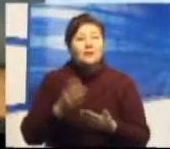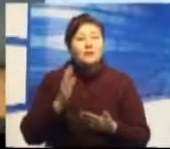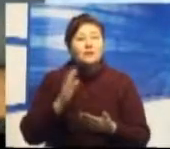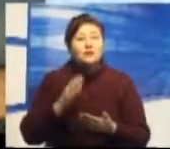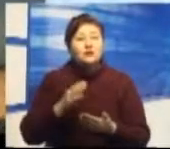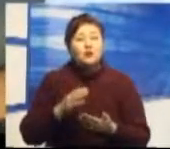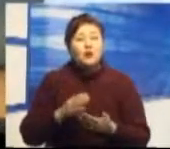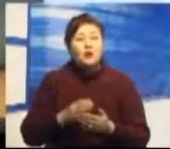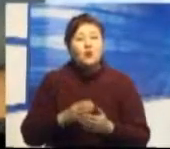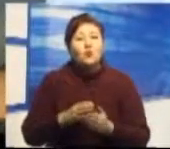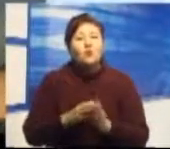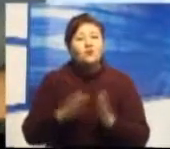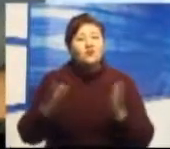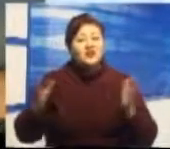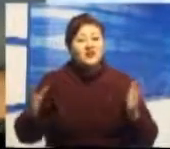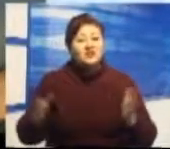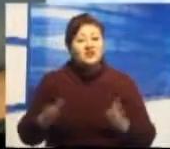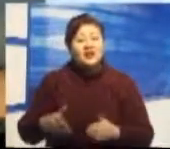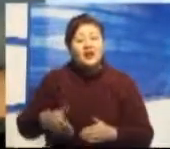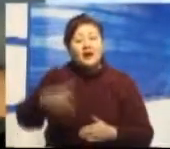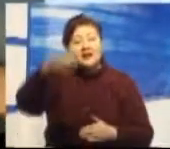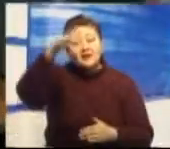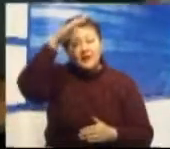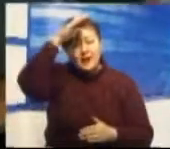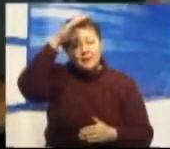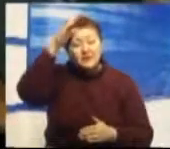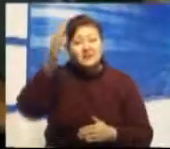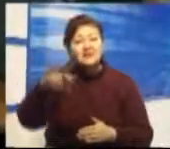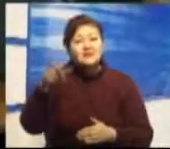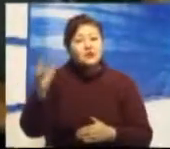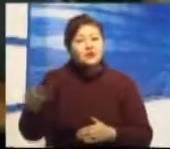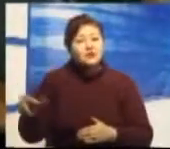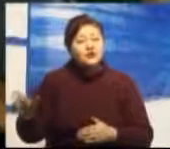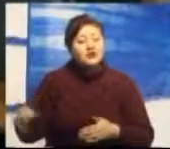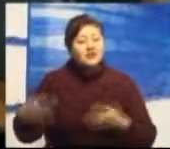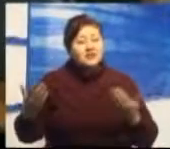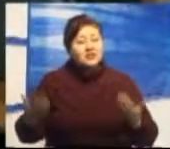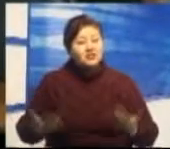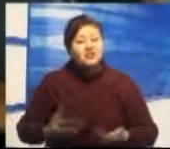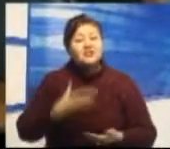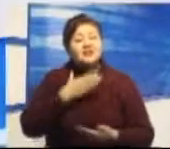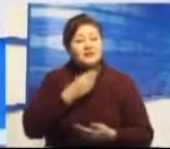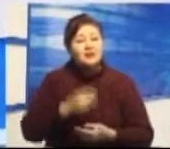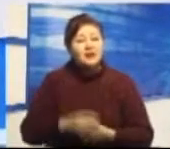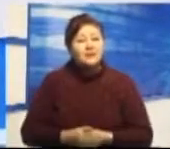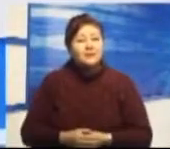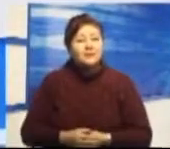болды. Рыскүл Мадвасова, Сәуле Байғалиева, Елжан Мағзумов, Семей телеарнасы.